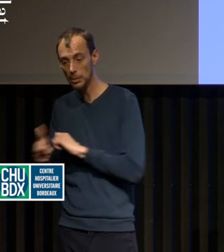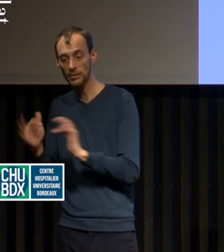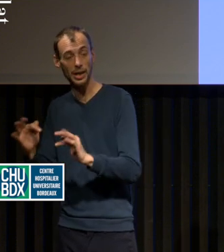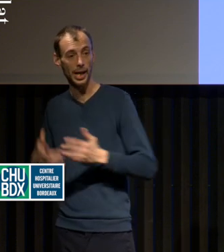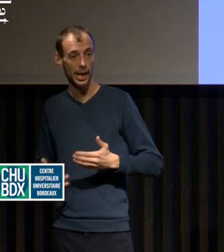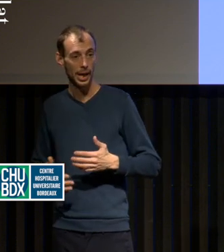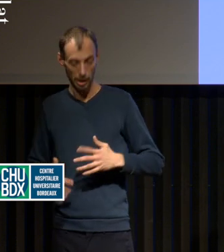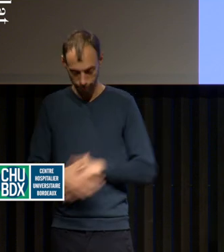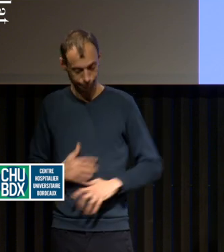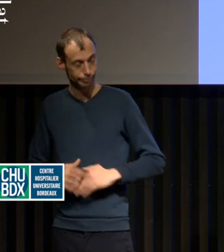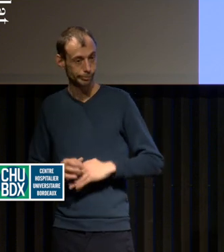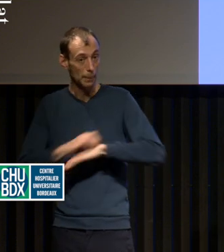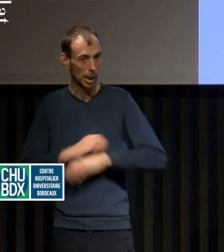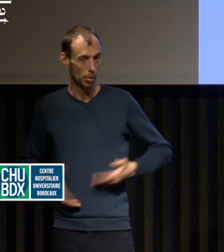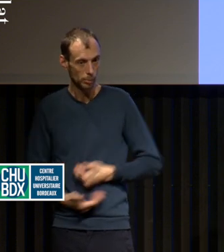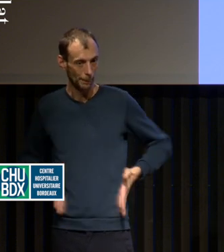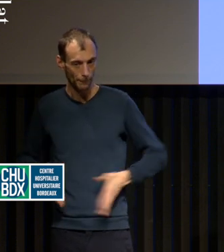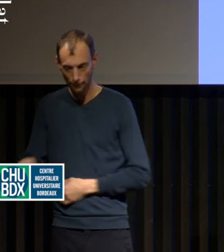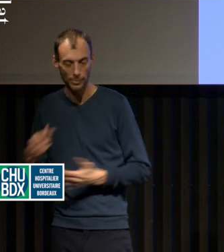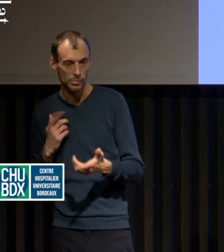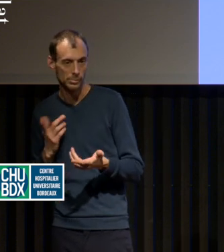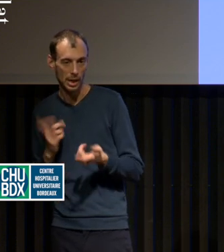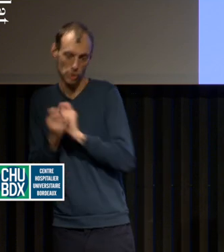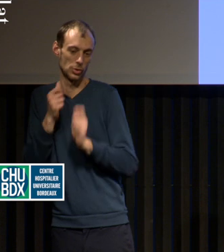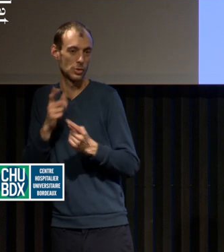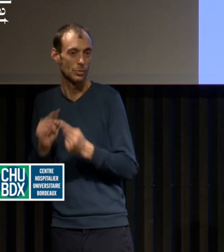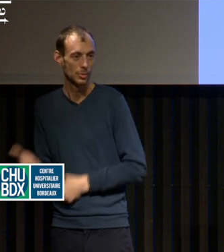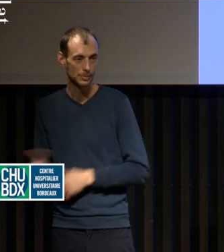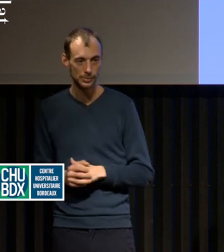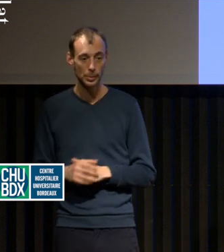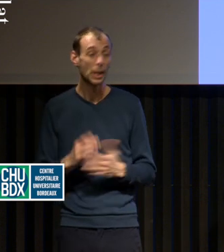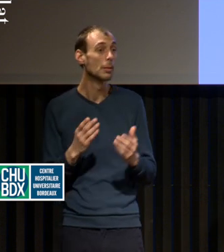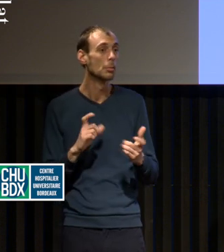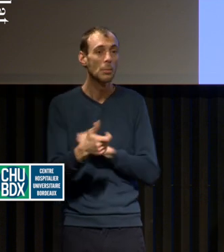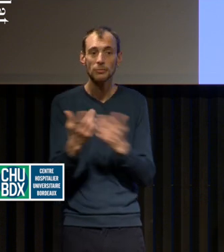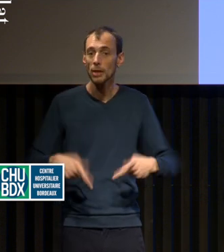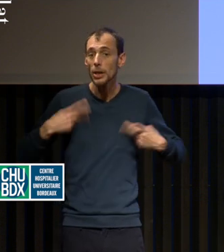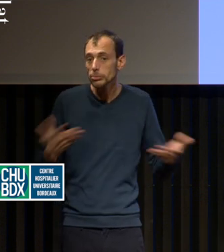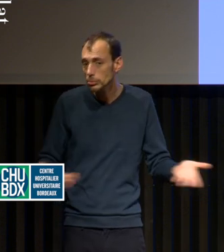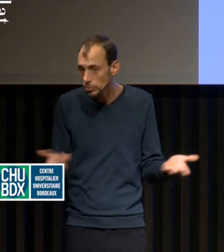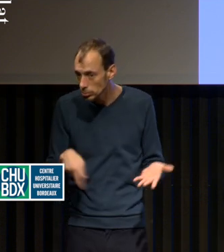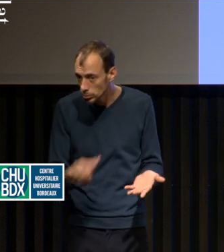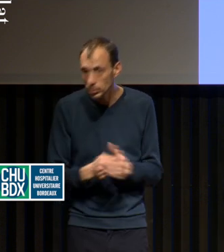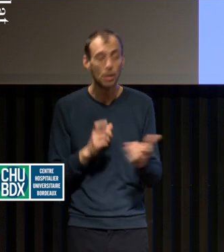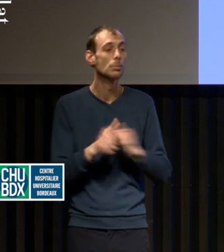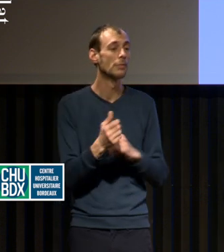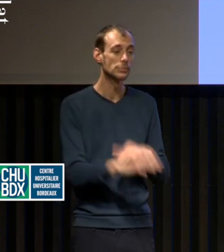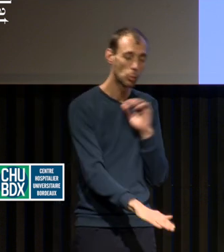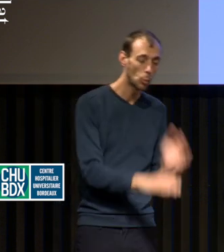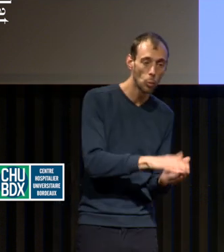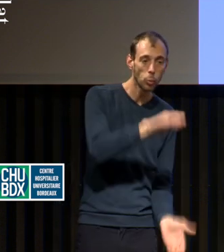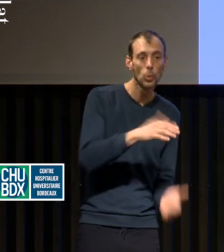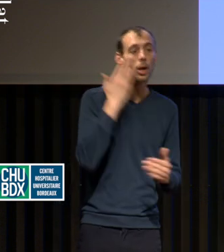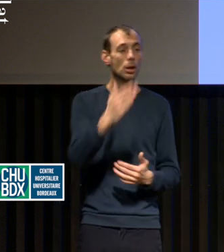de ce microbiote. Et puis ensuite, il y a la vie. L'enfant, il va commencer à grandir, il va être allaité. C'est pas la même chose s'il a un lait